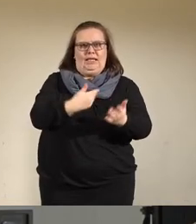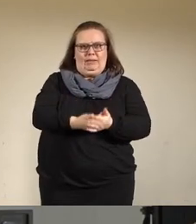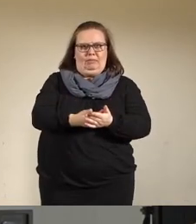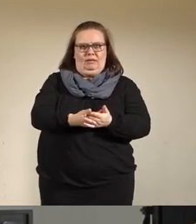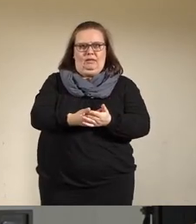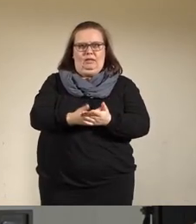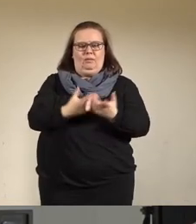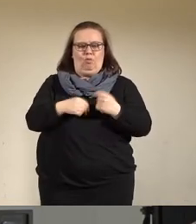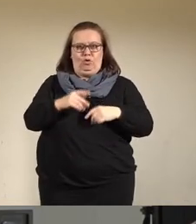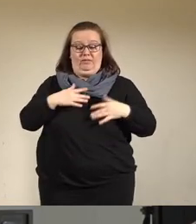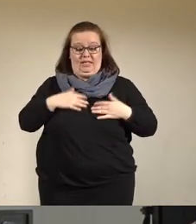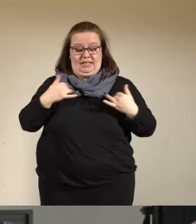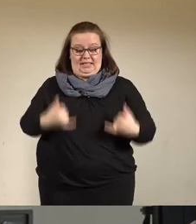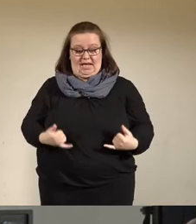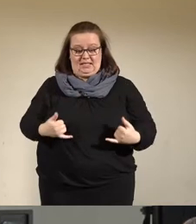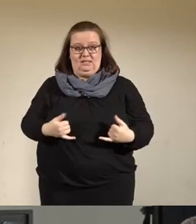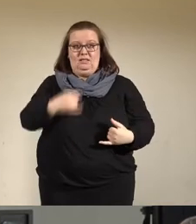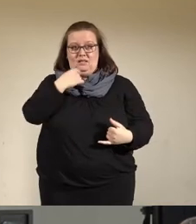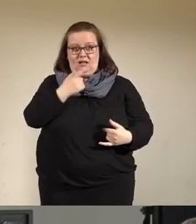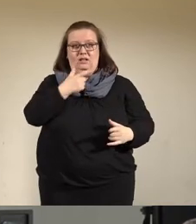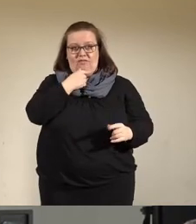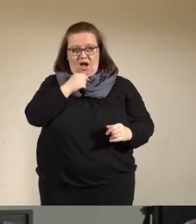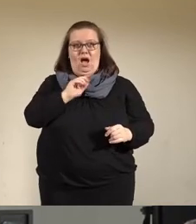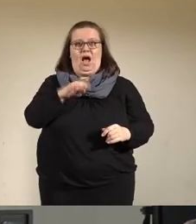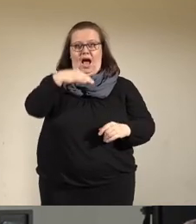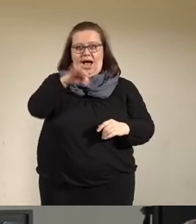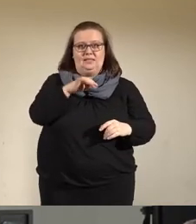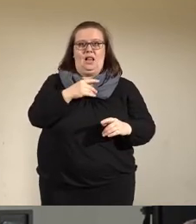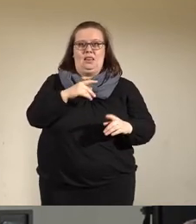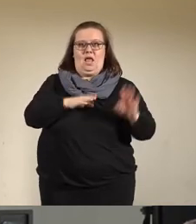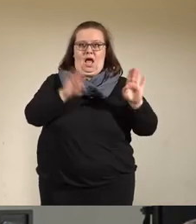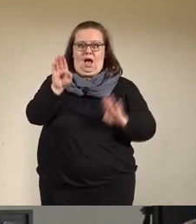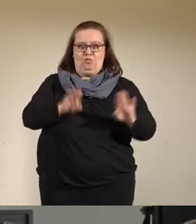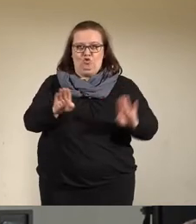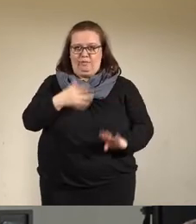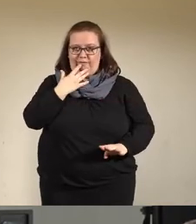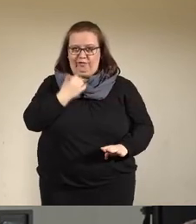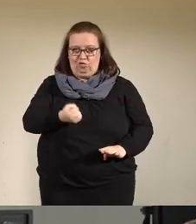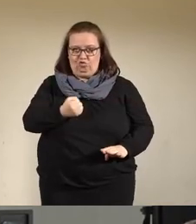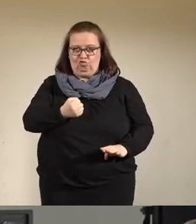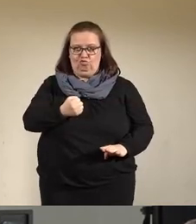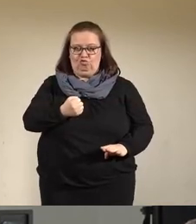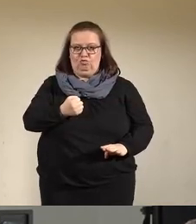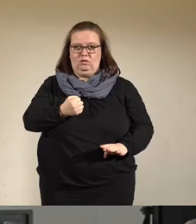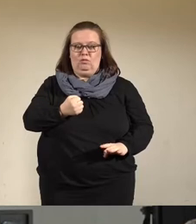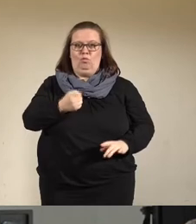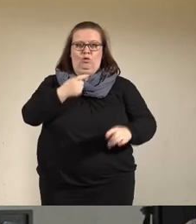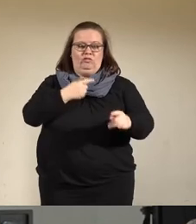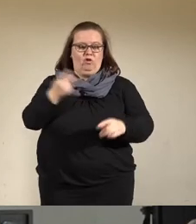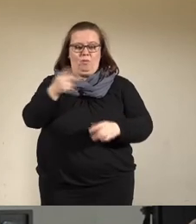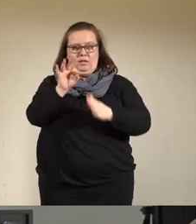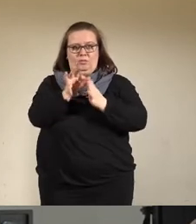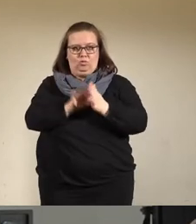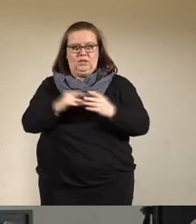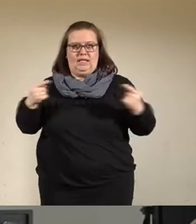Also würde ich in dem Zusammenhang, wenn Sie tatsächlich einzeln abstimmen lassen wollen, den Gegenantrag für beide